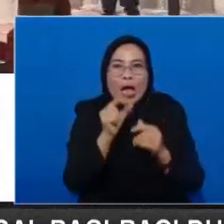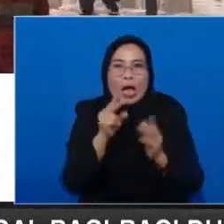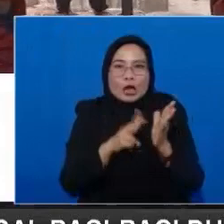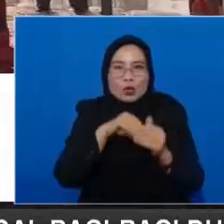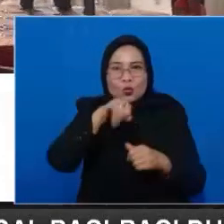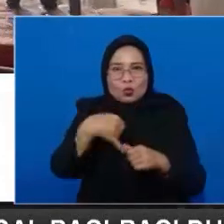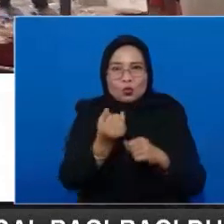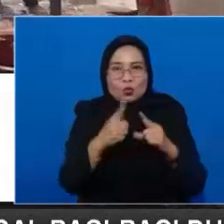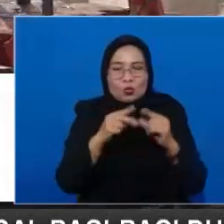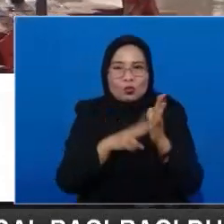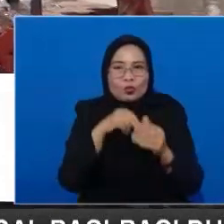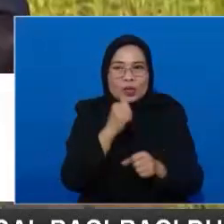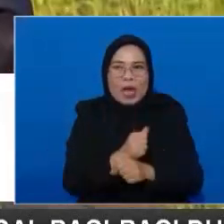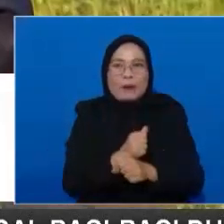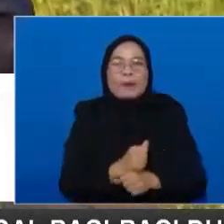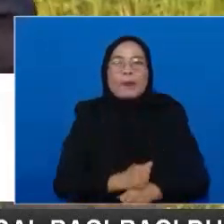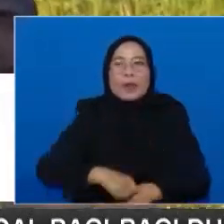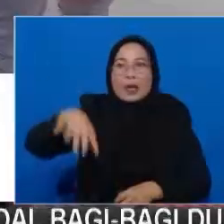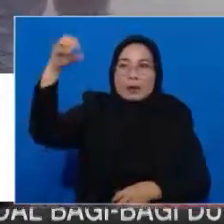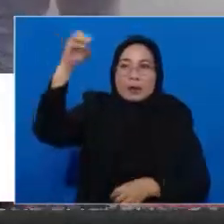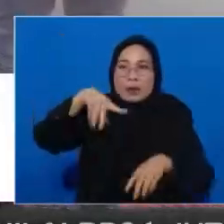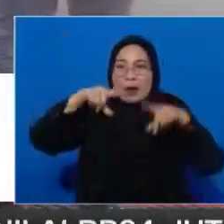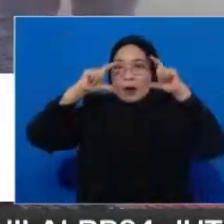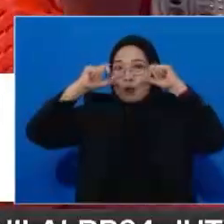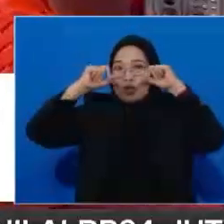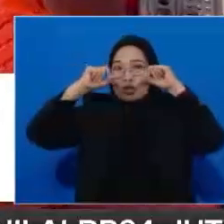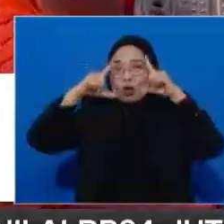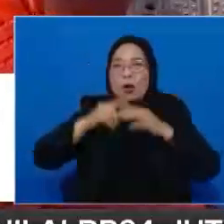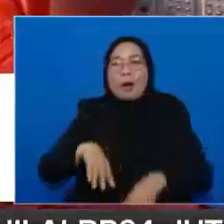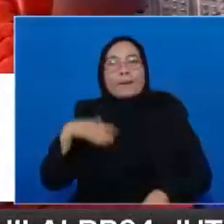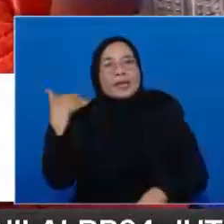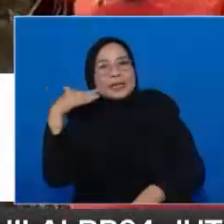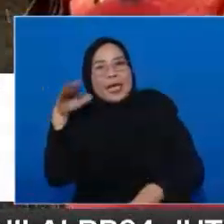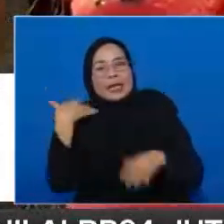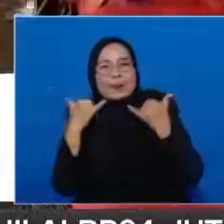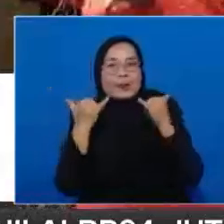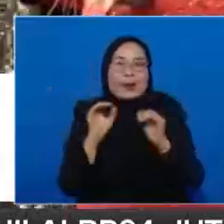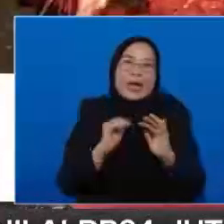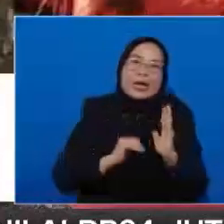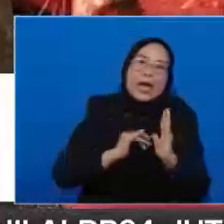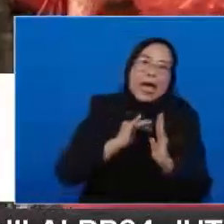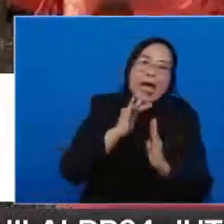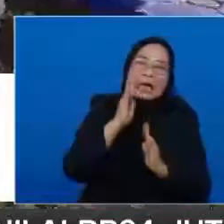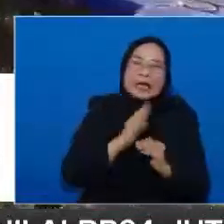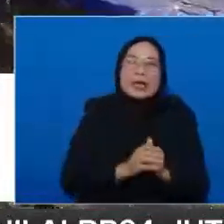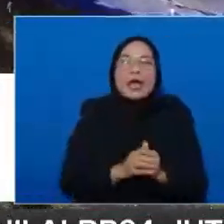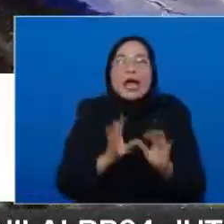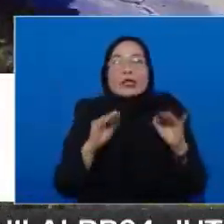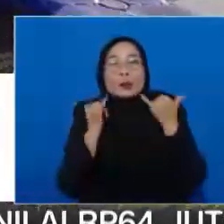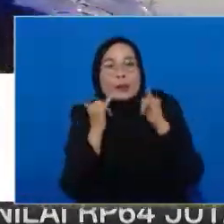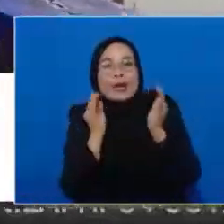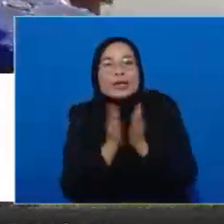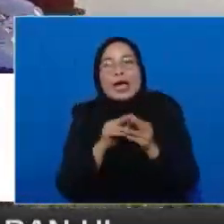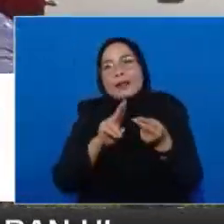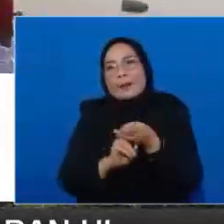Apung. Mereka mentari dengan kamera, bersantai bermain air hingga bercengkrama dengan rekan menjadi kegiatan yang